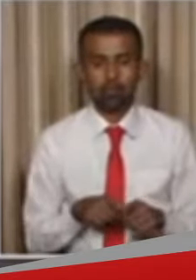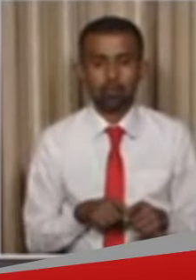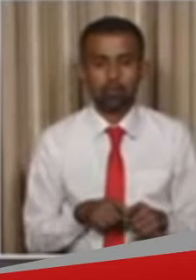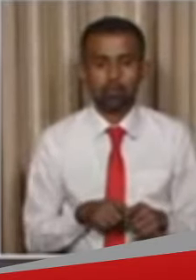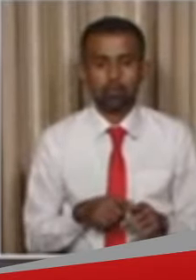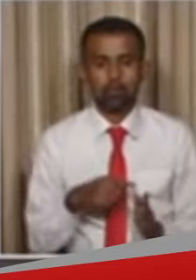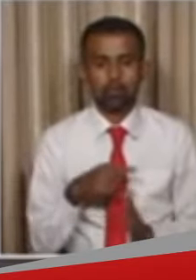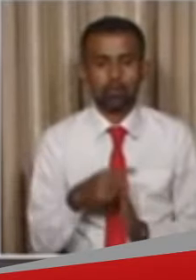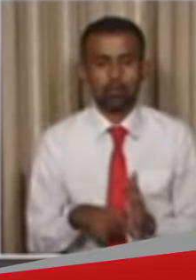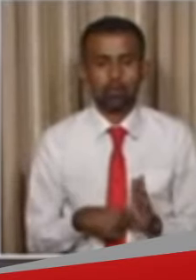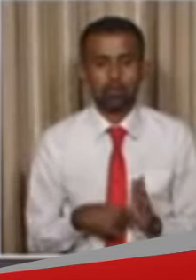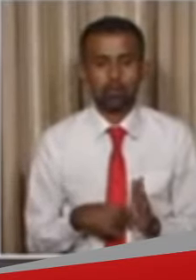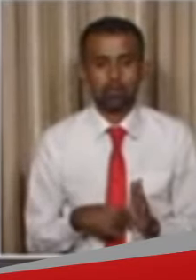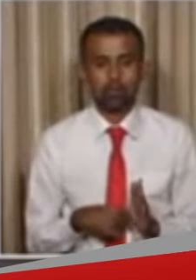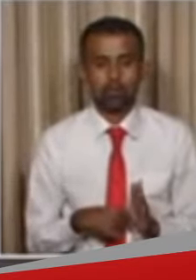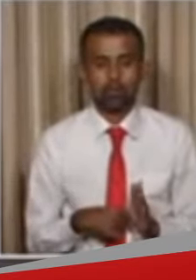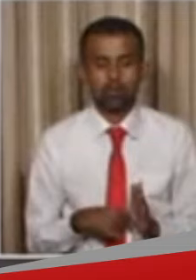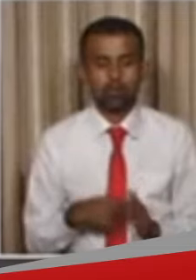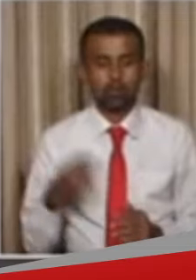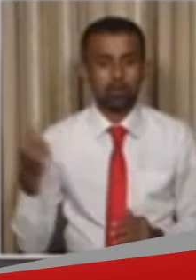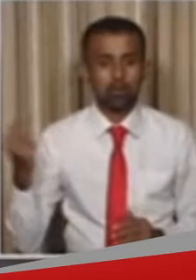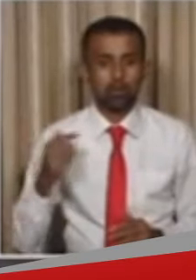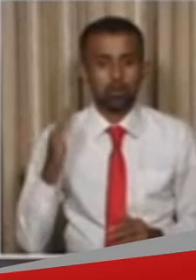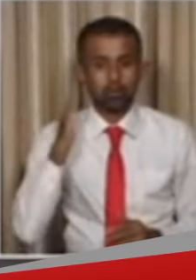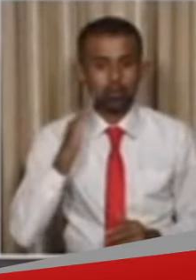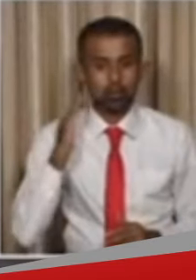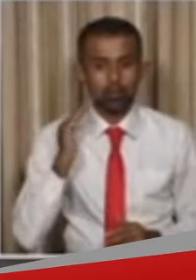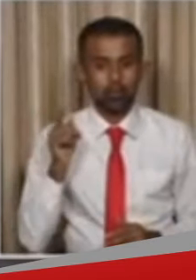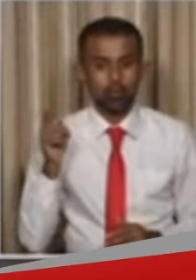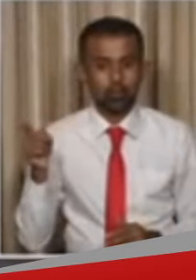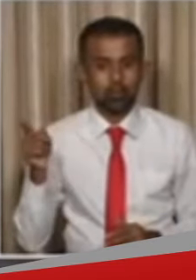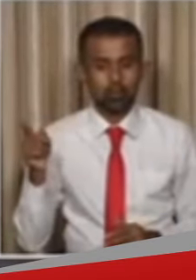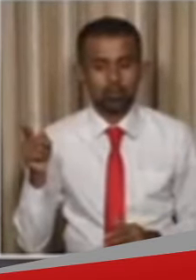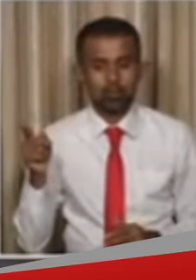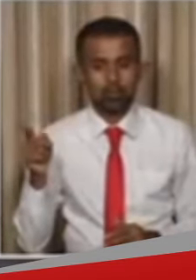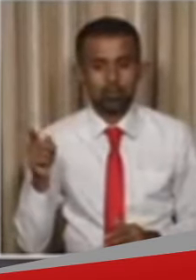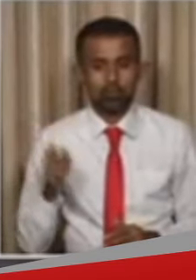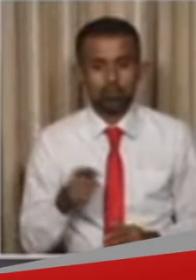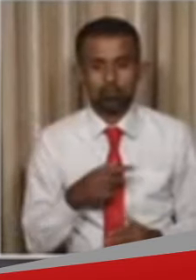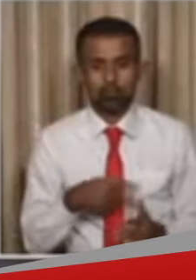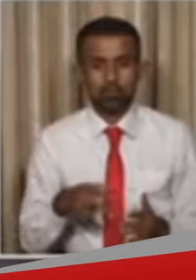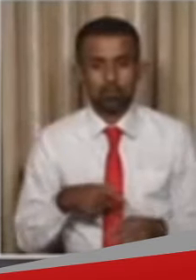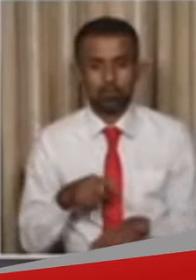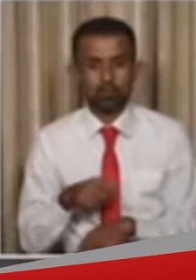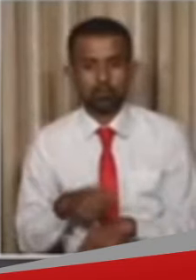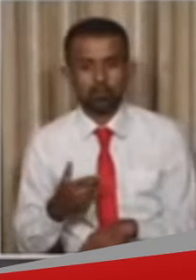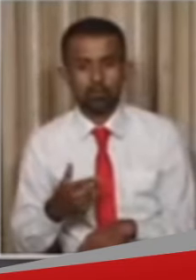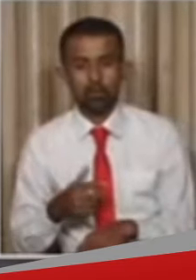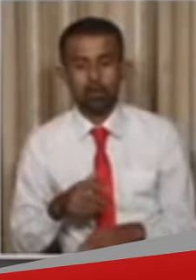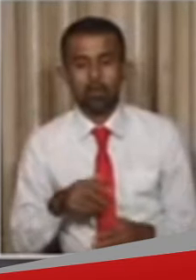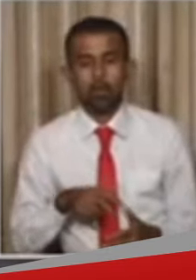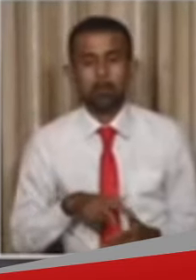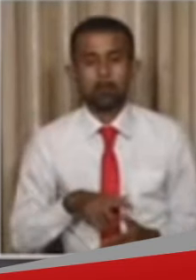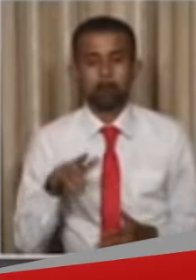මේ රටේ ශ්‍රී ලංකාවට පැමිණෙන විදේශිකයන් සඳහා වන මම මේක කියවන්න වෙලා නැති හින්දා ගමන්